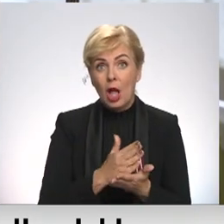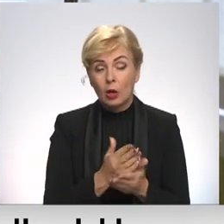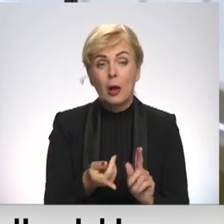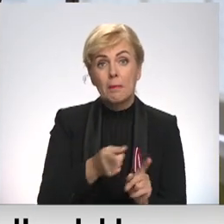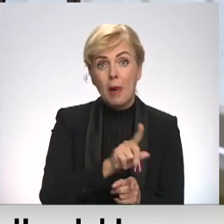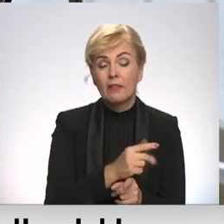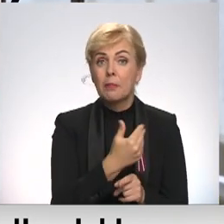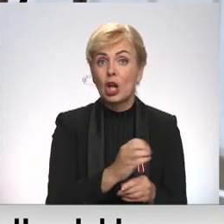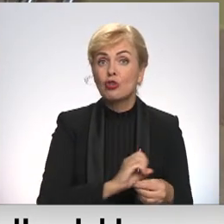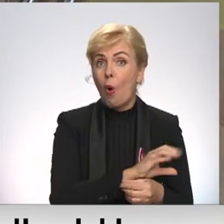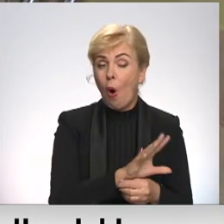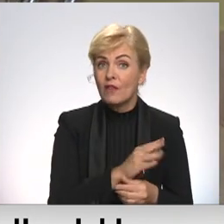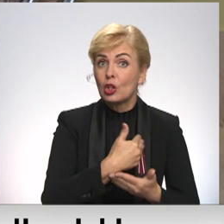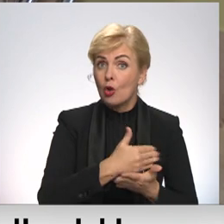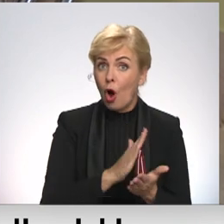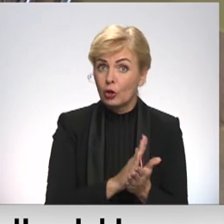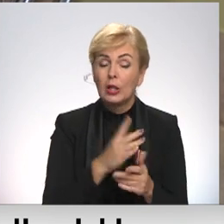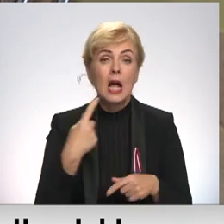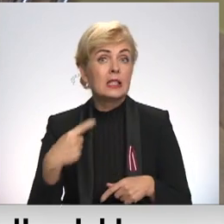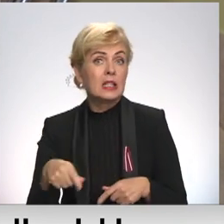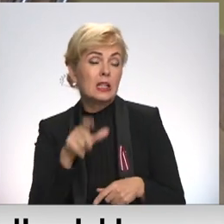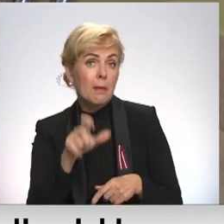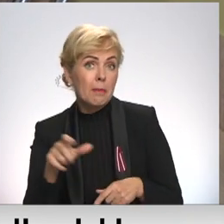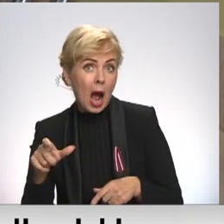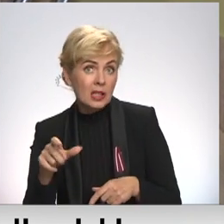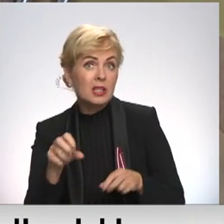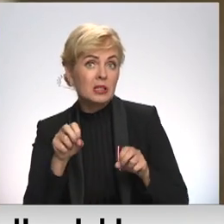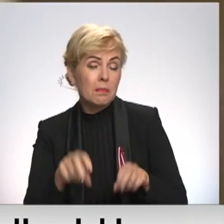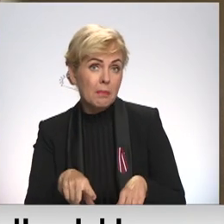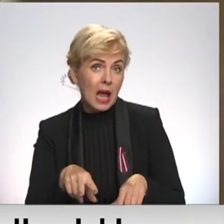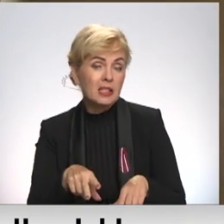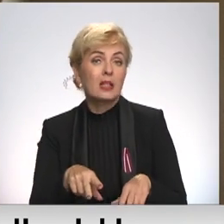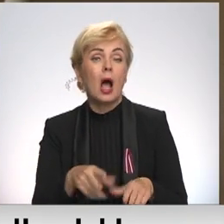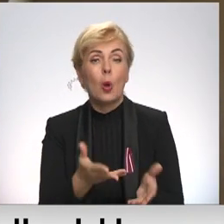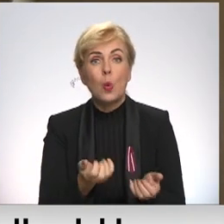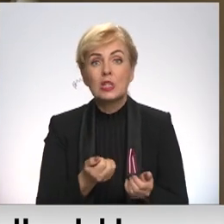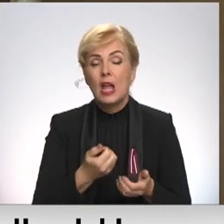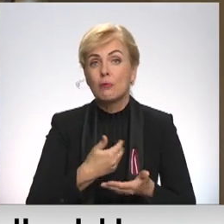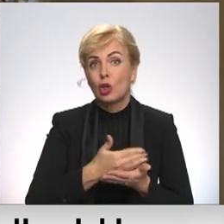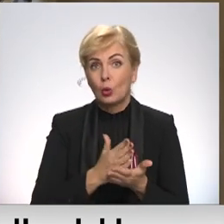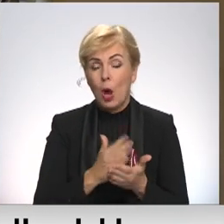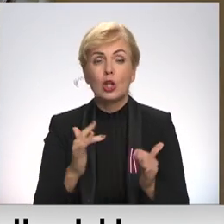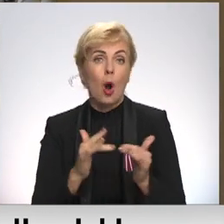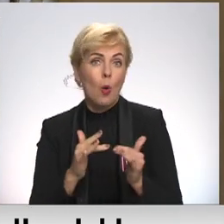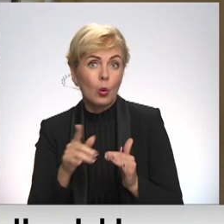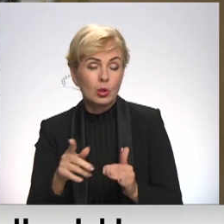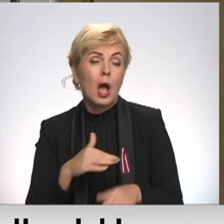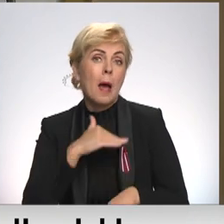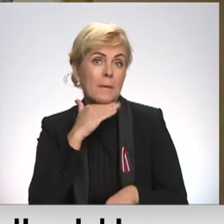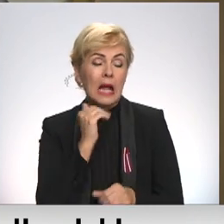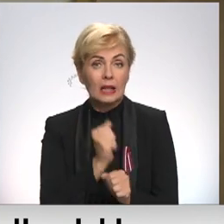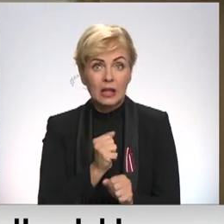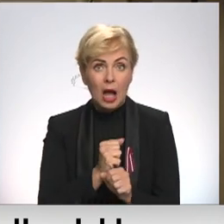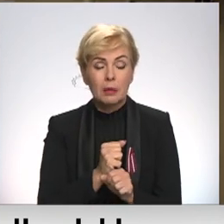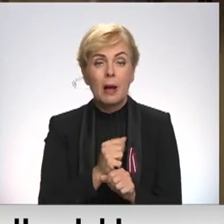par COVID-19 nodaļu, citāko tie pacienti tiek izguldīti uzņemšanas nodaļā. Darba roku gan pietiek, slimnīcā nesen